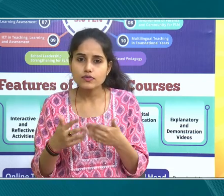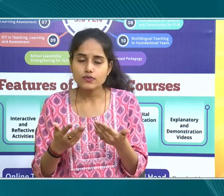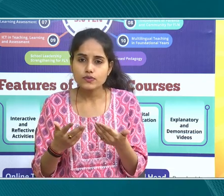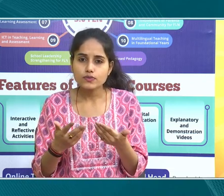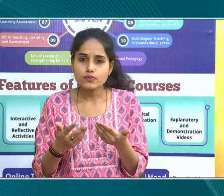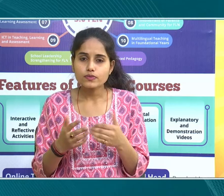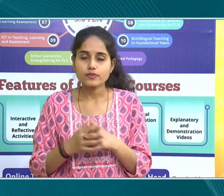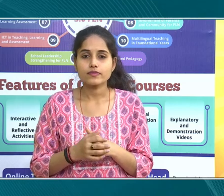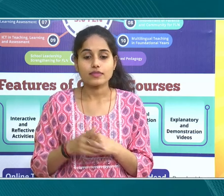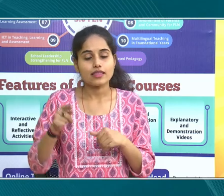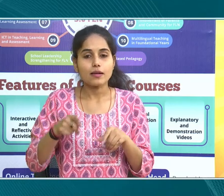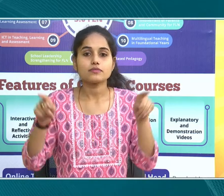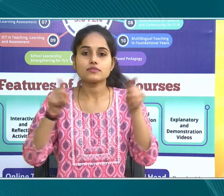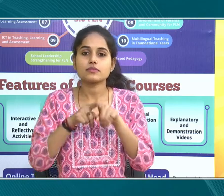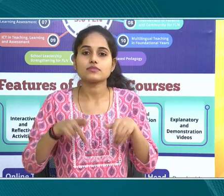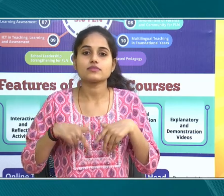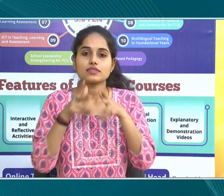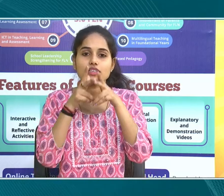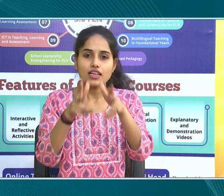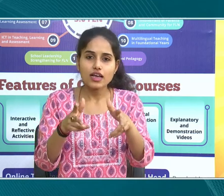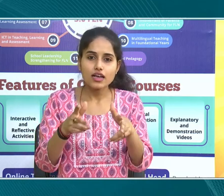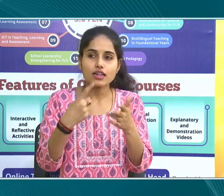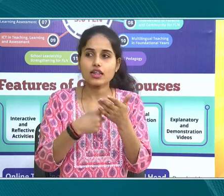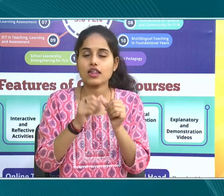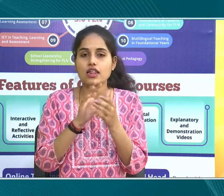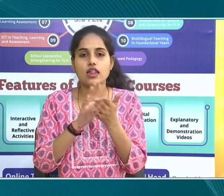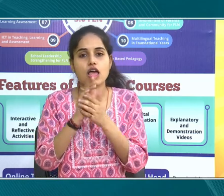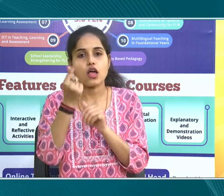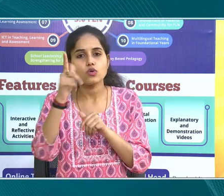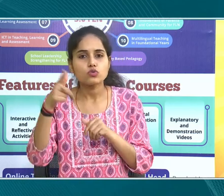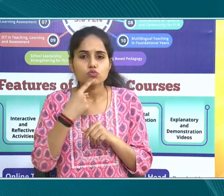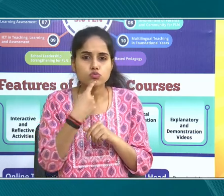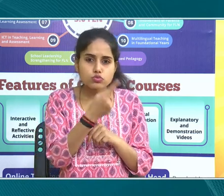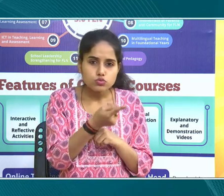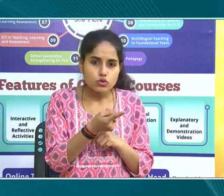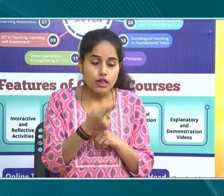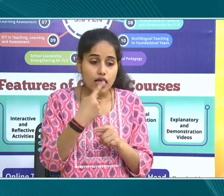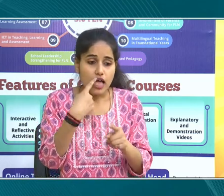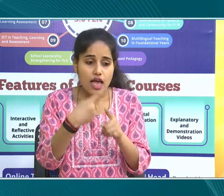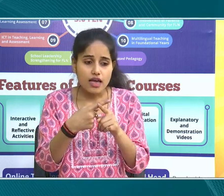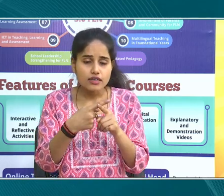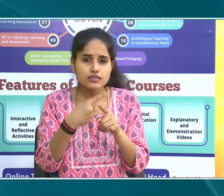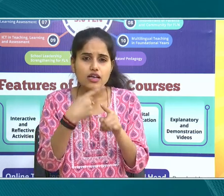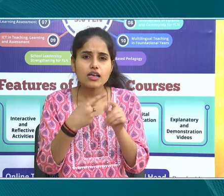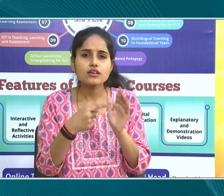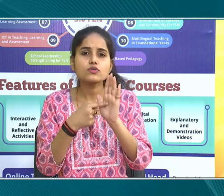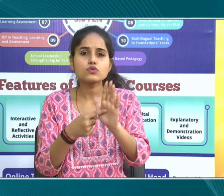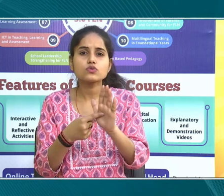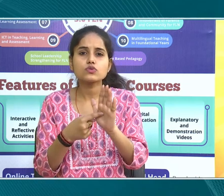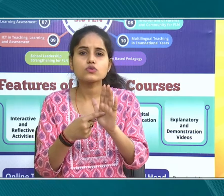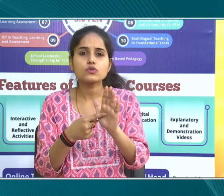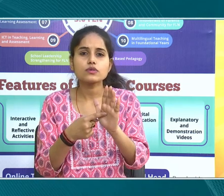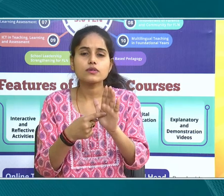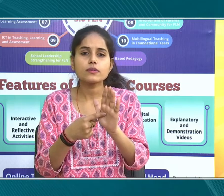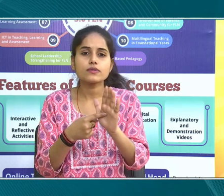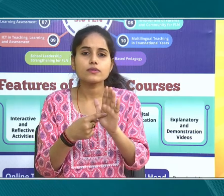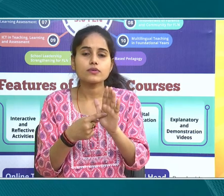इसके बाद अगर यही बात जो मैंने राहुल जी को बोली है अभी की एक्स दर्शाइए एक्सप्रेस आने के बाद